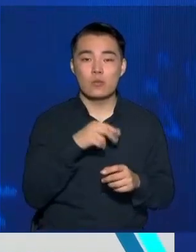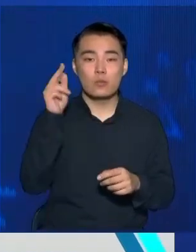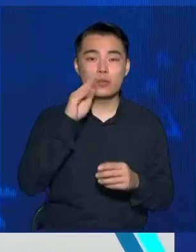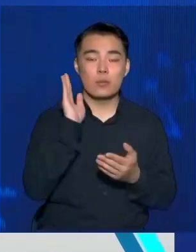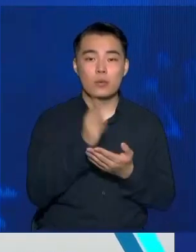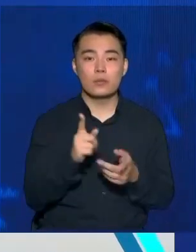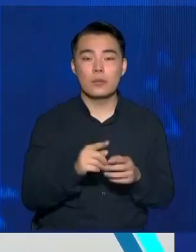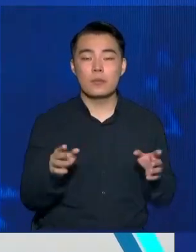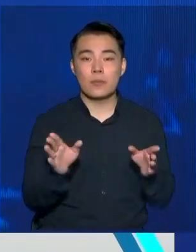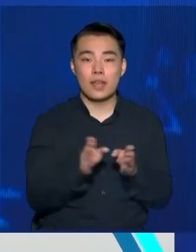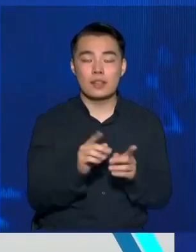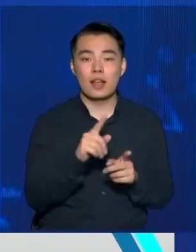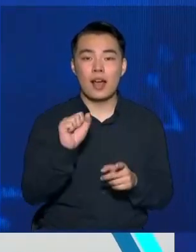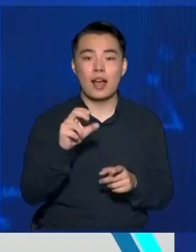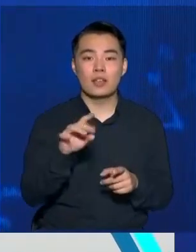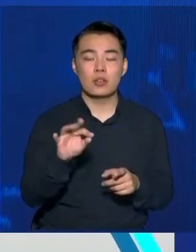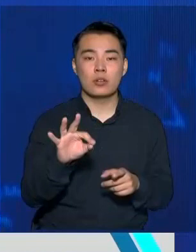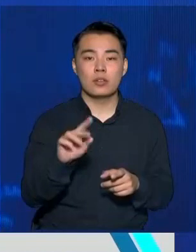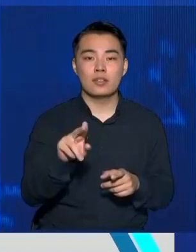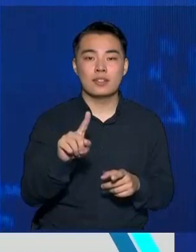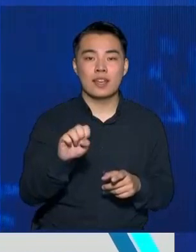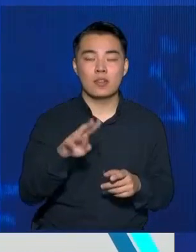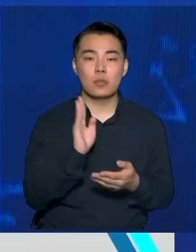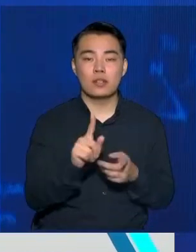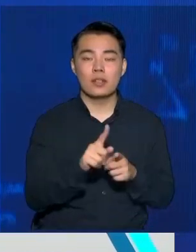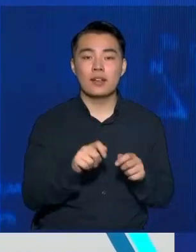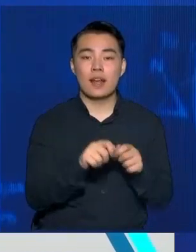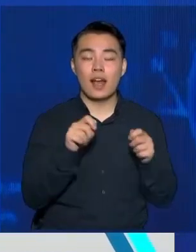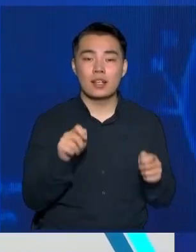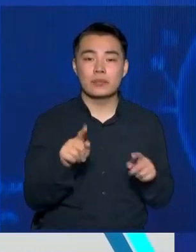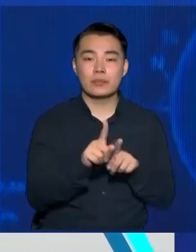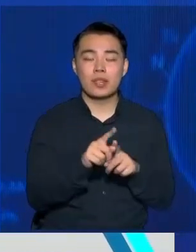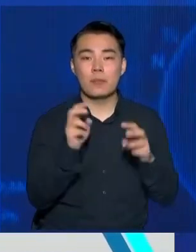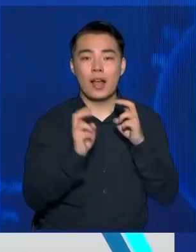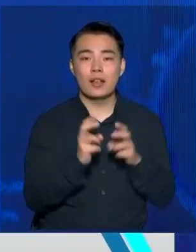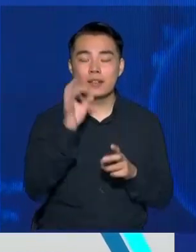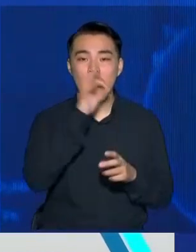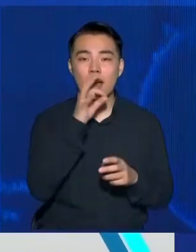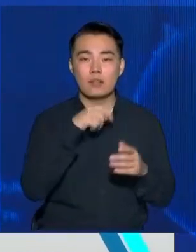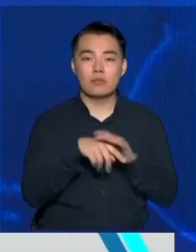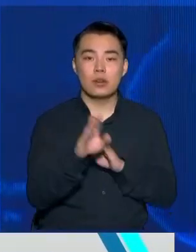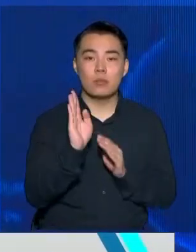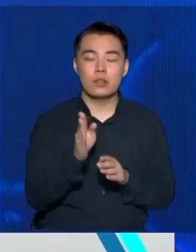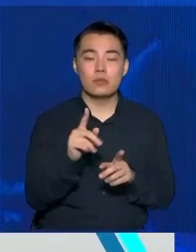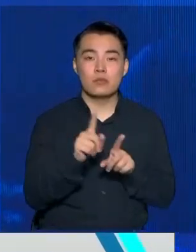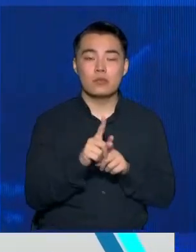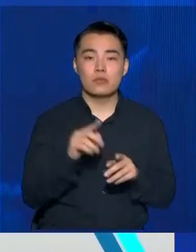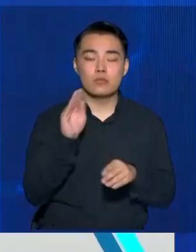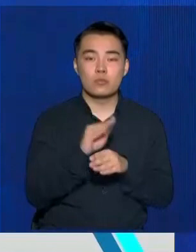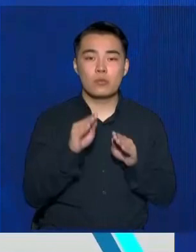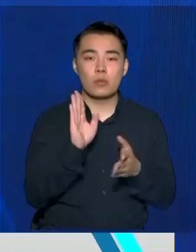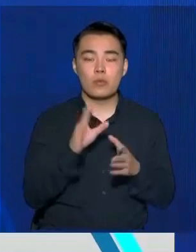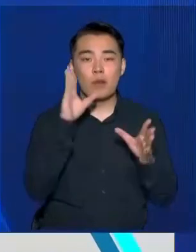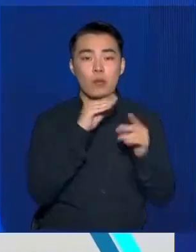с AstraZeneca по разработке и производству лекарственных средств, что даст дополнительный